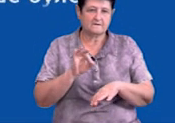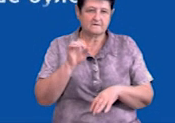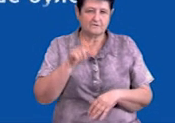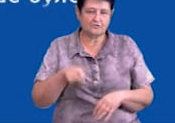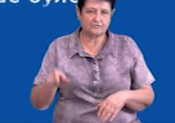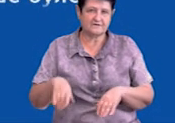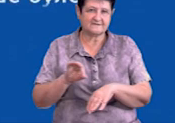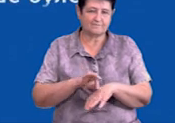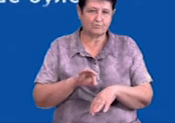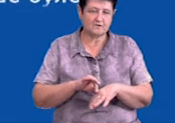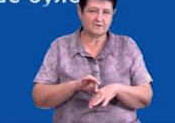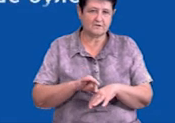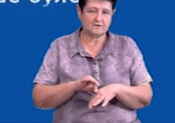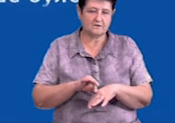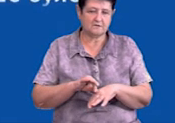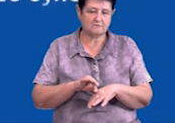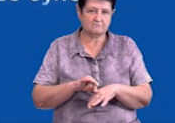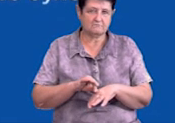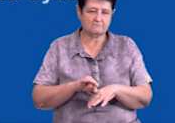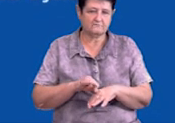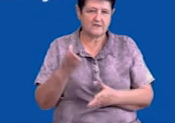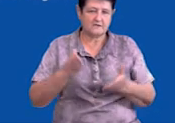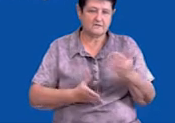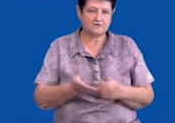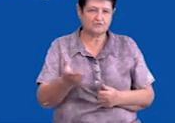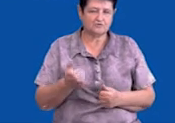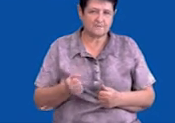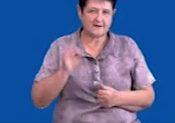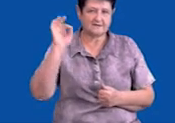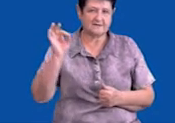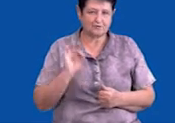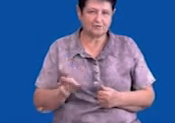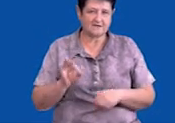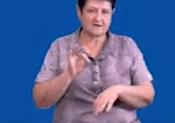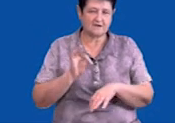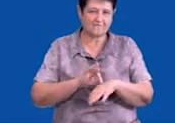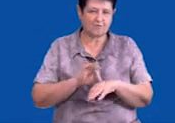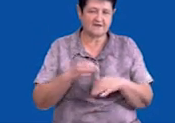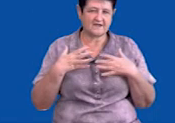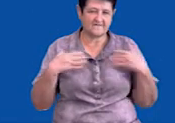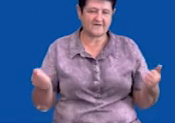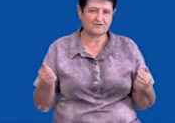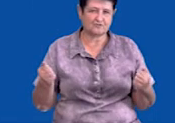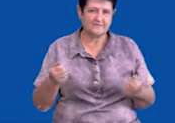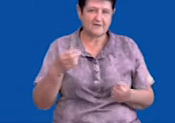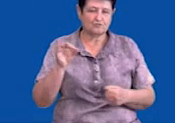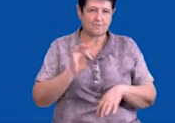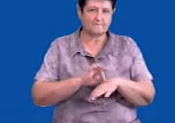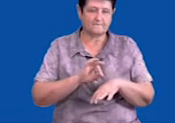і 4 медичні сестри. Якщо брати процент хворих і виздоровіших, процент хворих, за того ж